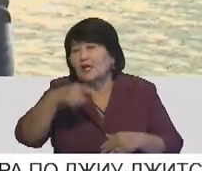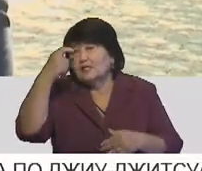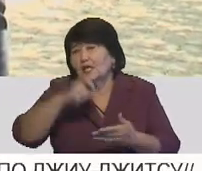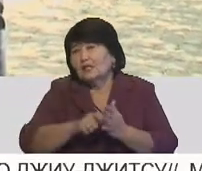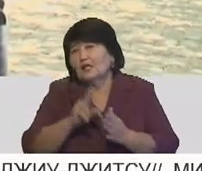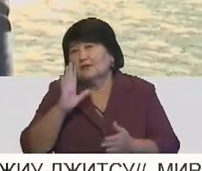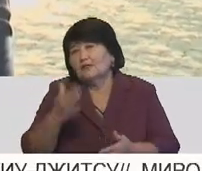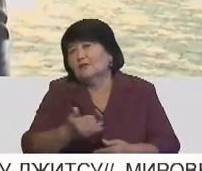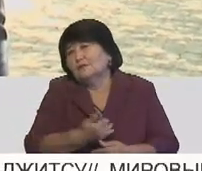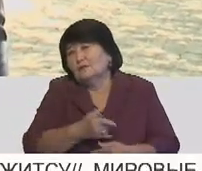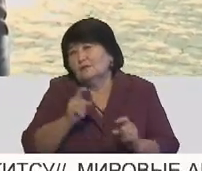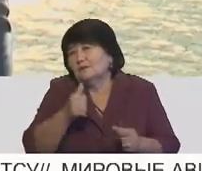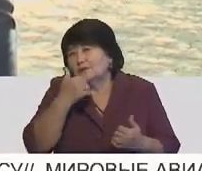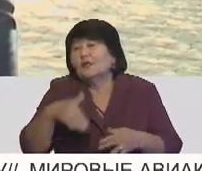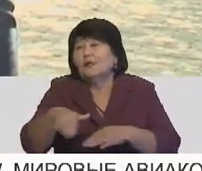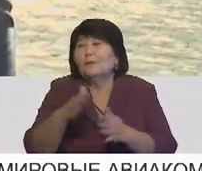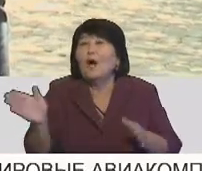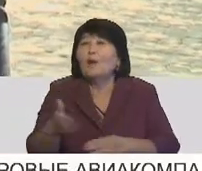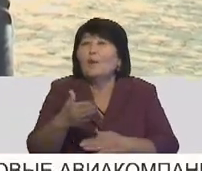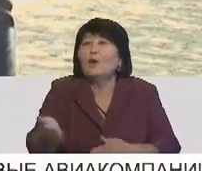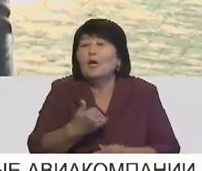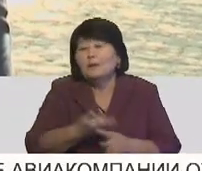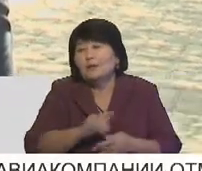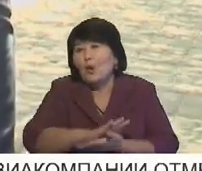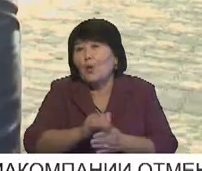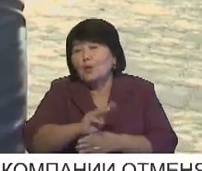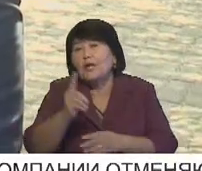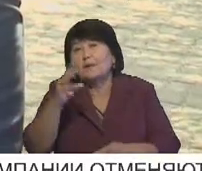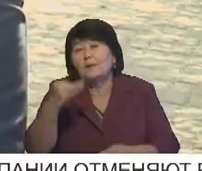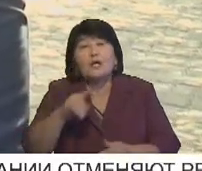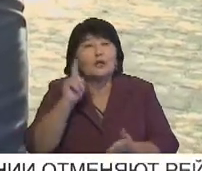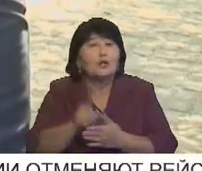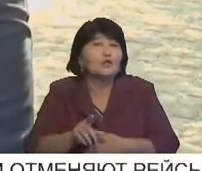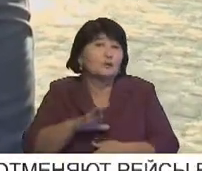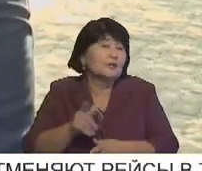квартир, прогуляться, посидеть. Для этого надо создать все условия. 1 мая все должно быть готово.